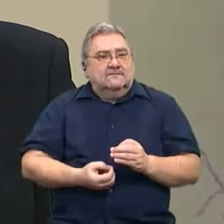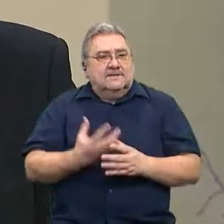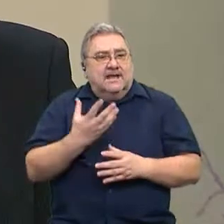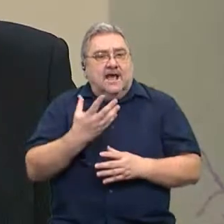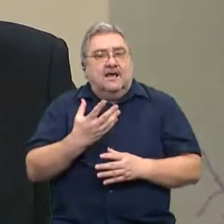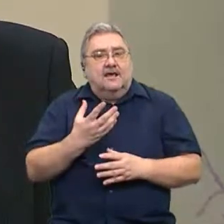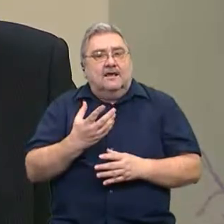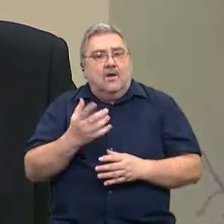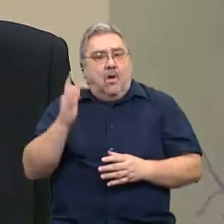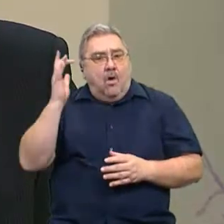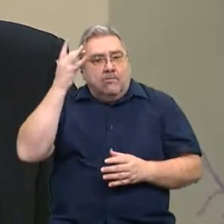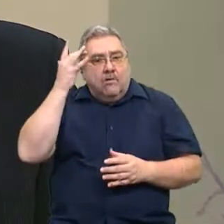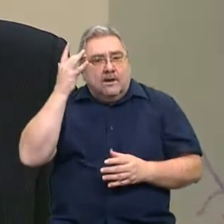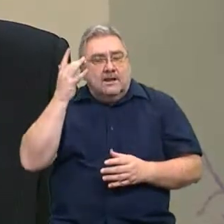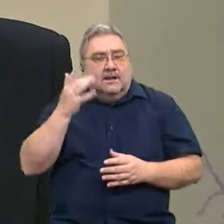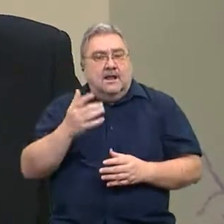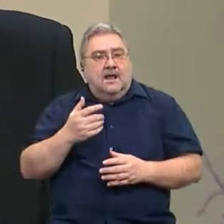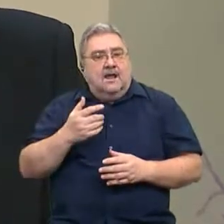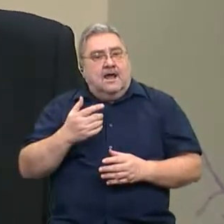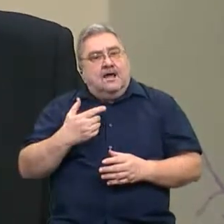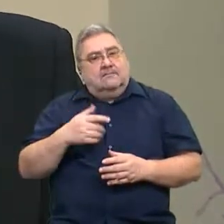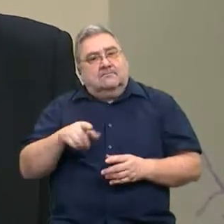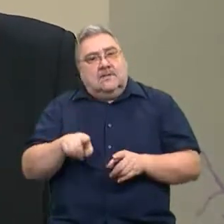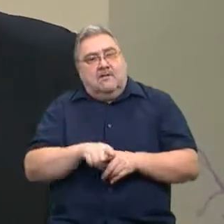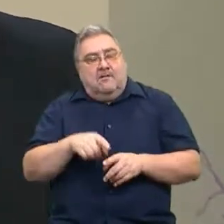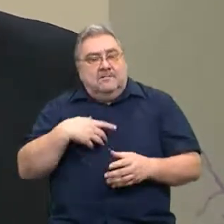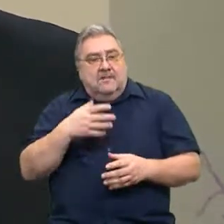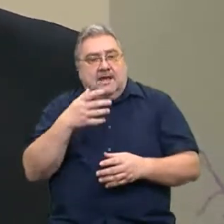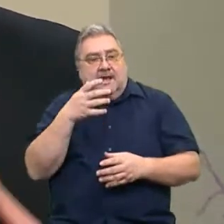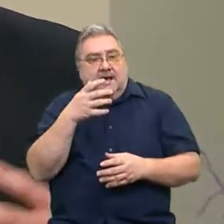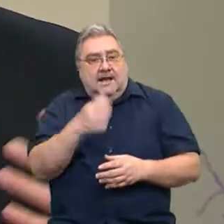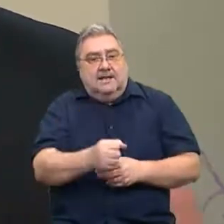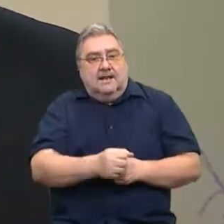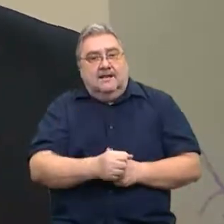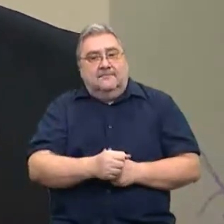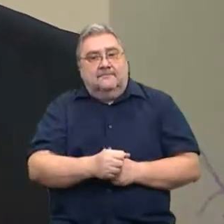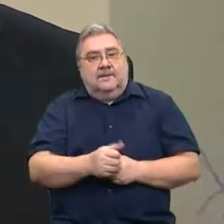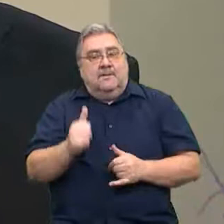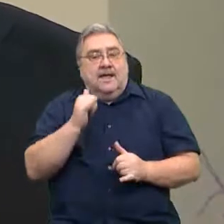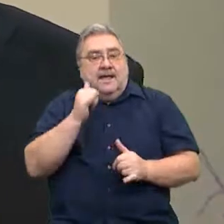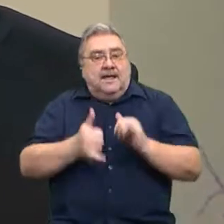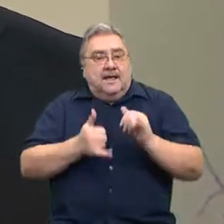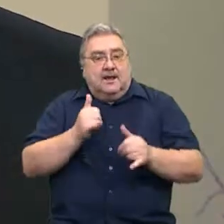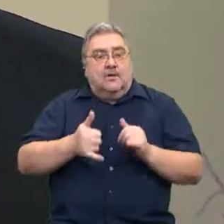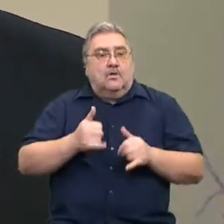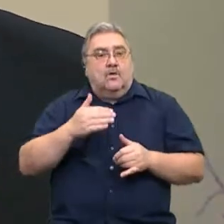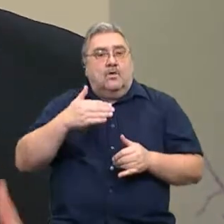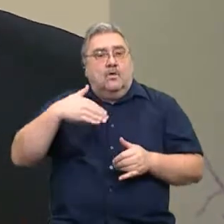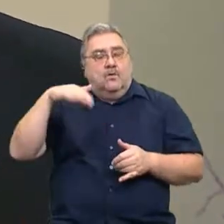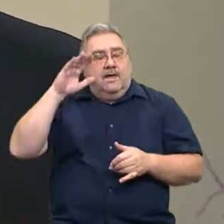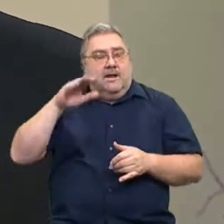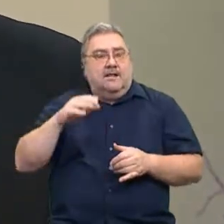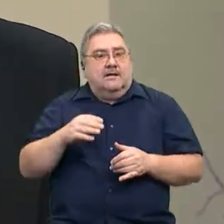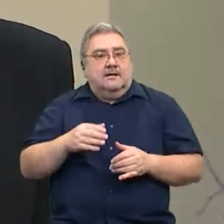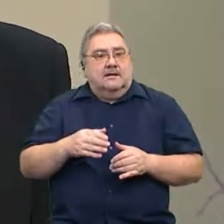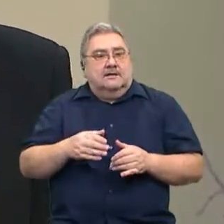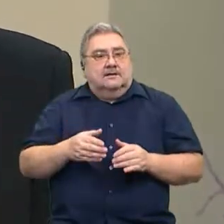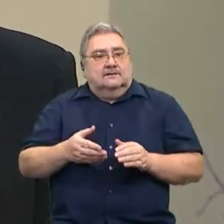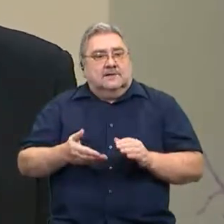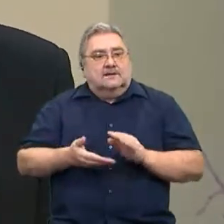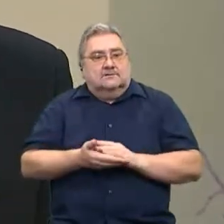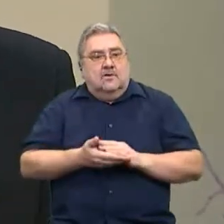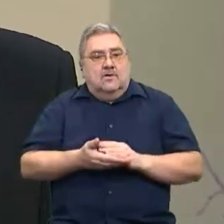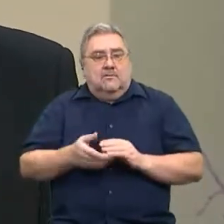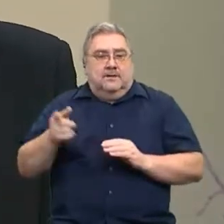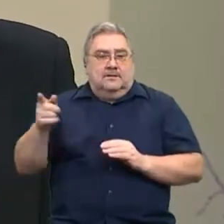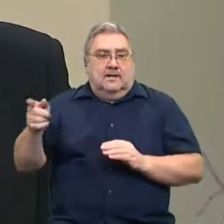té stomatologie obory, a abychom se dokázali zachytit jeden, aby chirurg dokázal zachytit implantologa, když rovná není na sále nebo